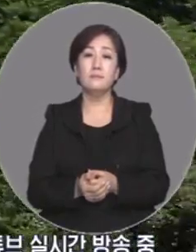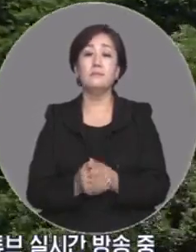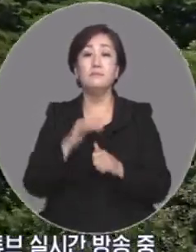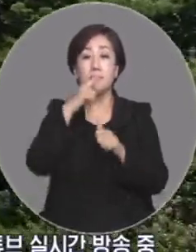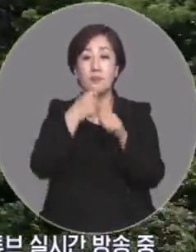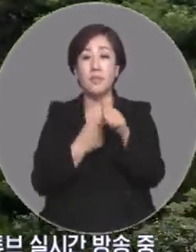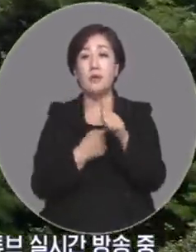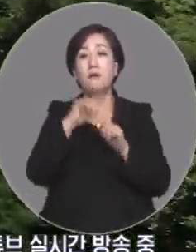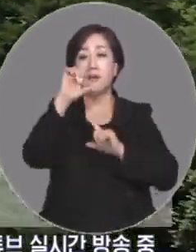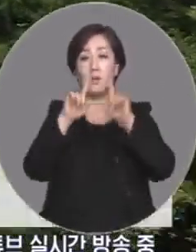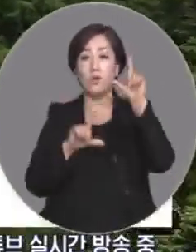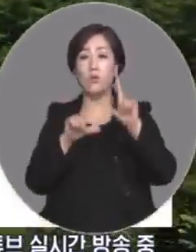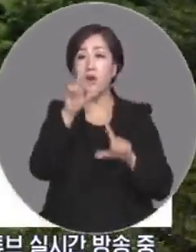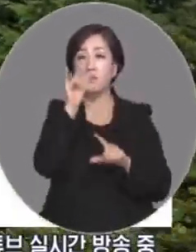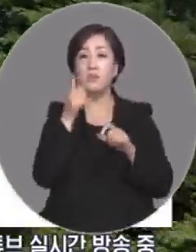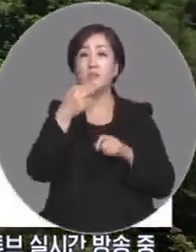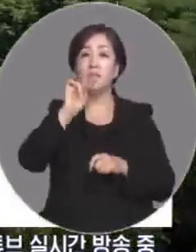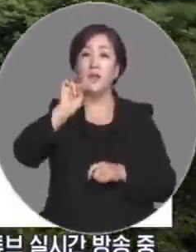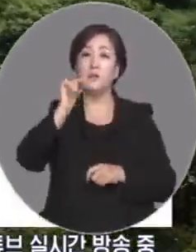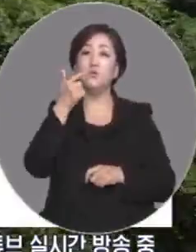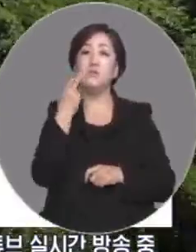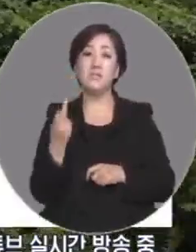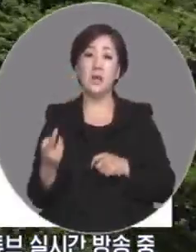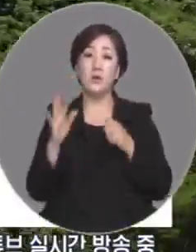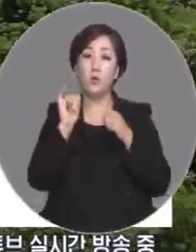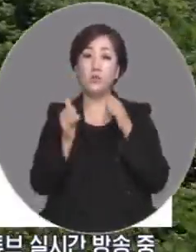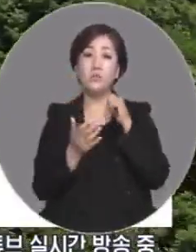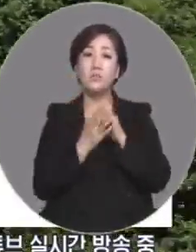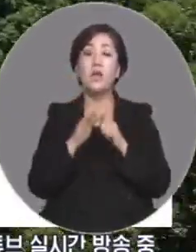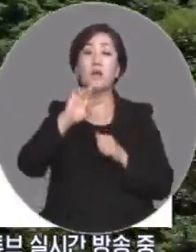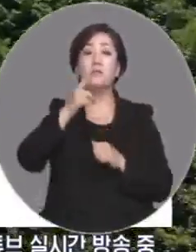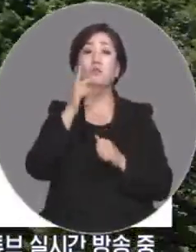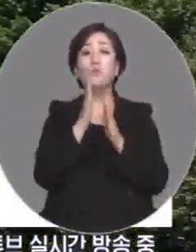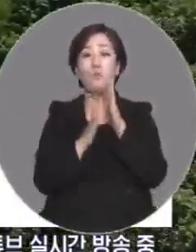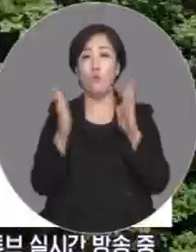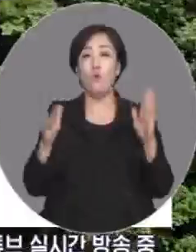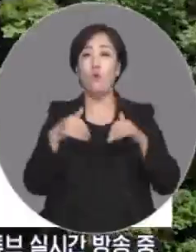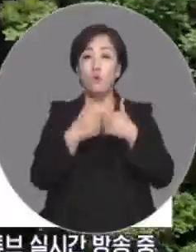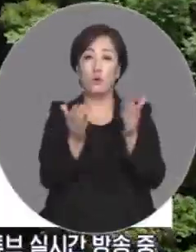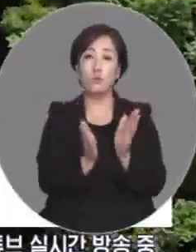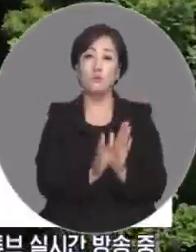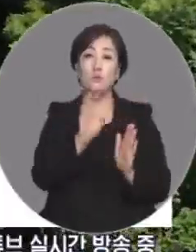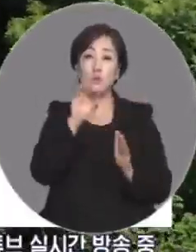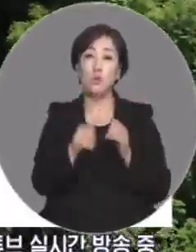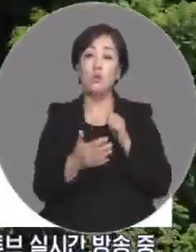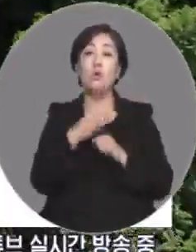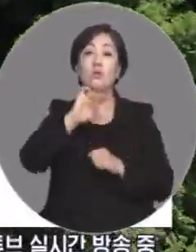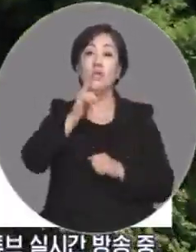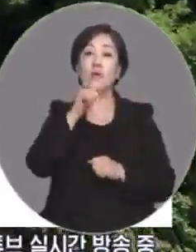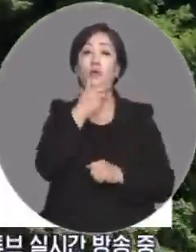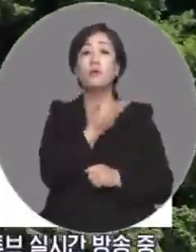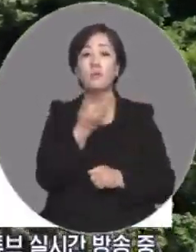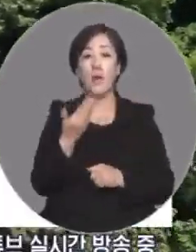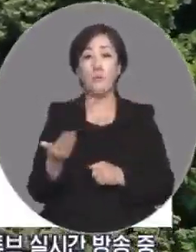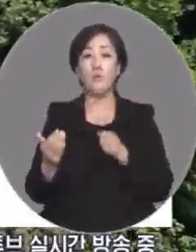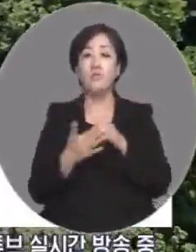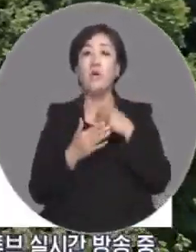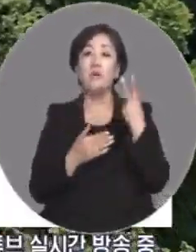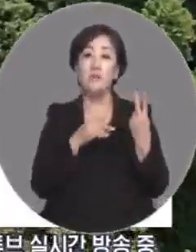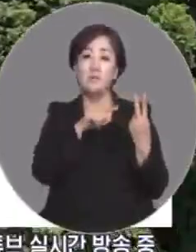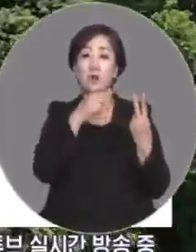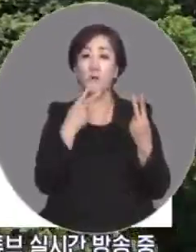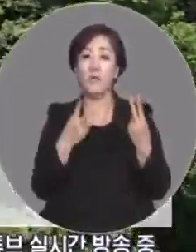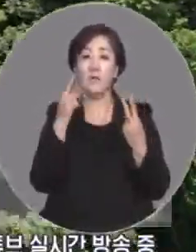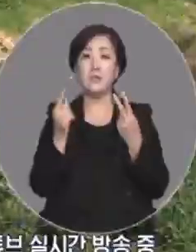천혜의 자연경관을 간직한 대운산 자락에 자리 잡은 울산 수목원입니다. 내원암 계곡 2.5km를